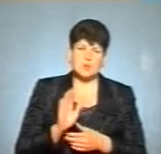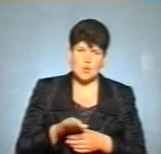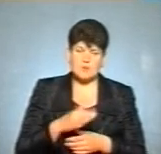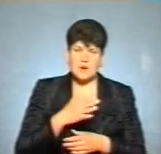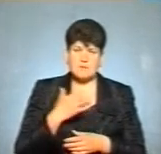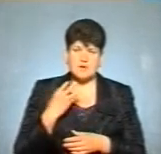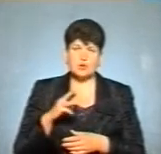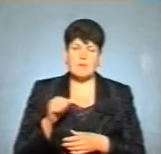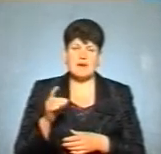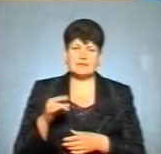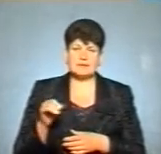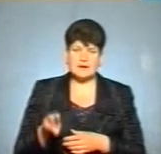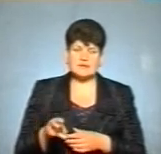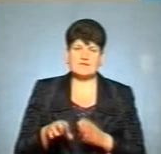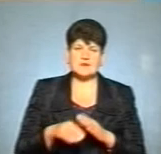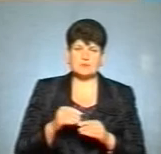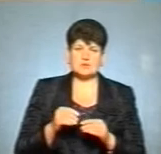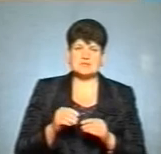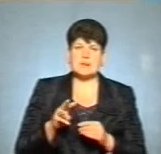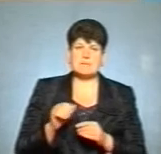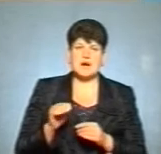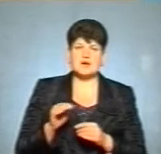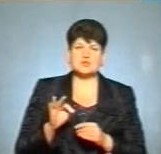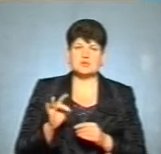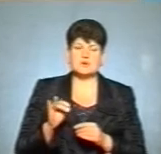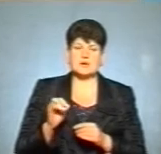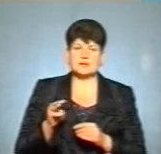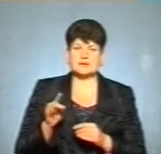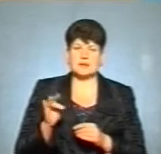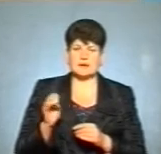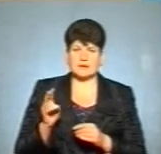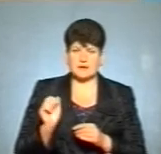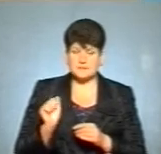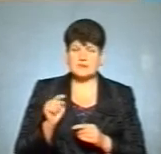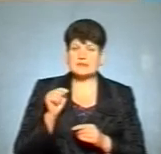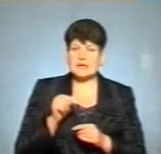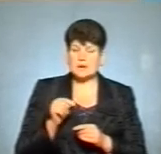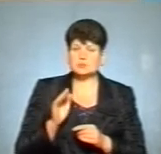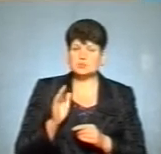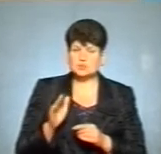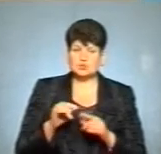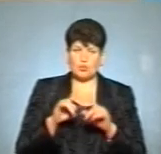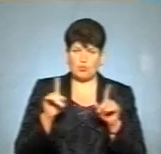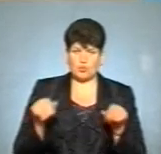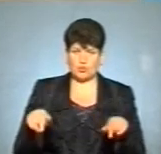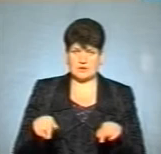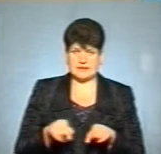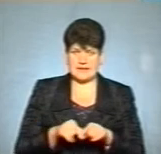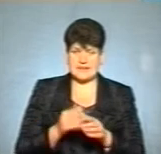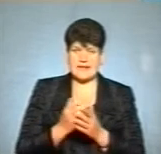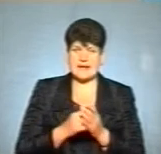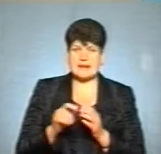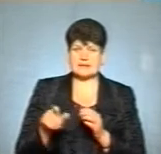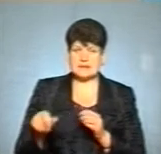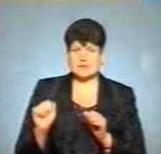багатомандатні виборчі округи, тобто фактично це мажоритарка. Тобто там буде, будуть у бюлетені кандидати, які можуть бути